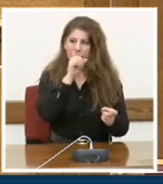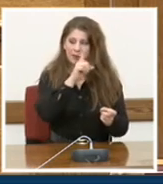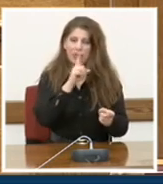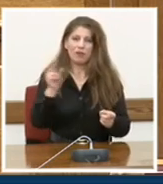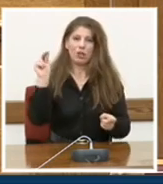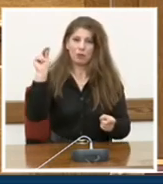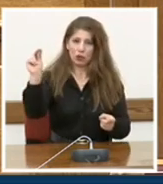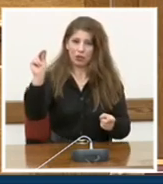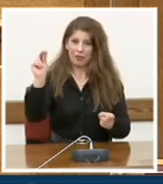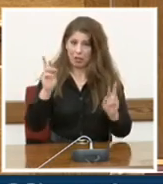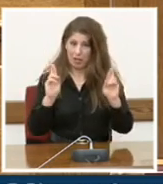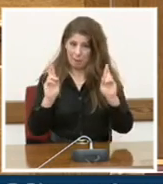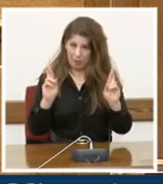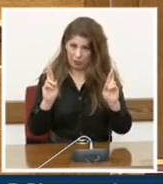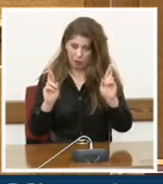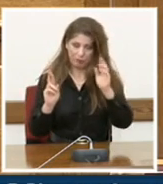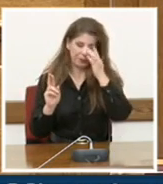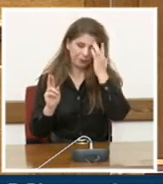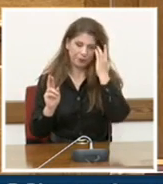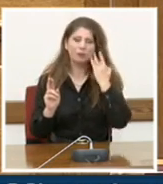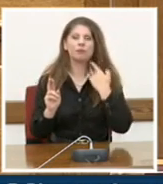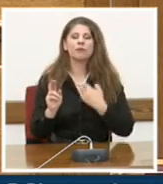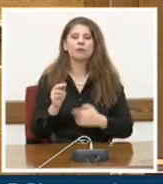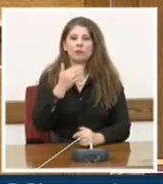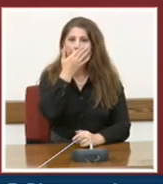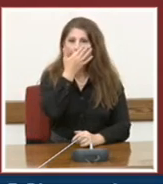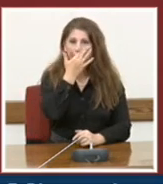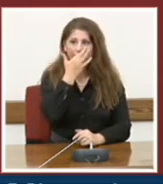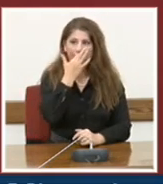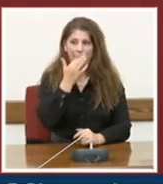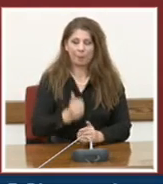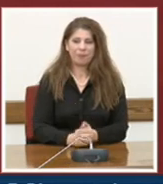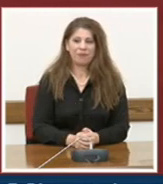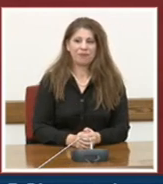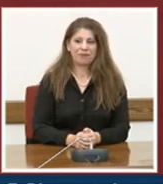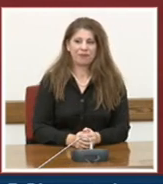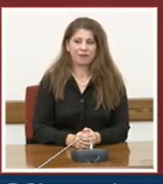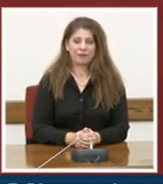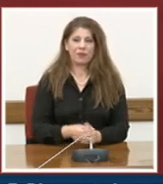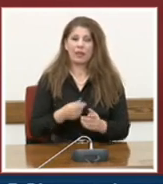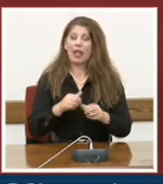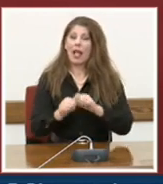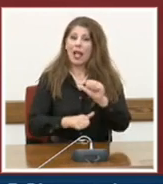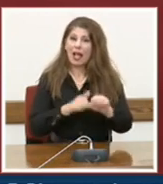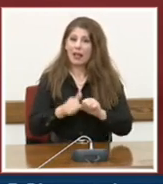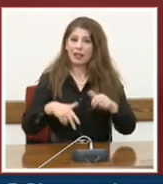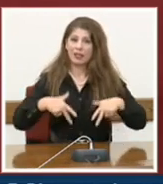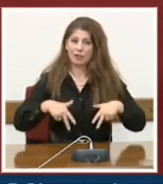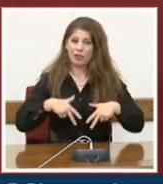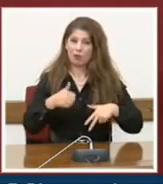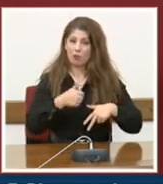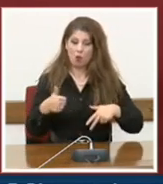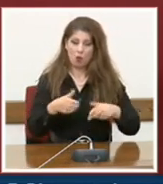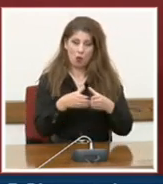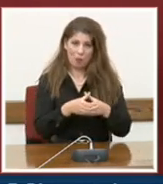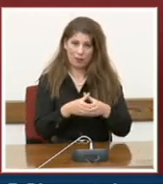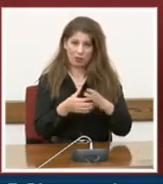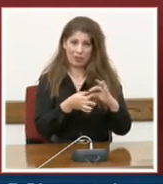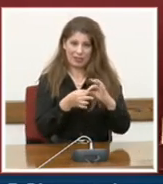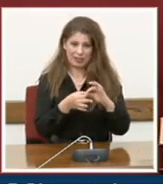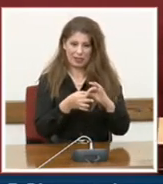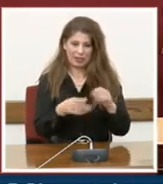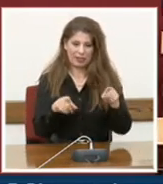και ελπίδων. Ζήσαμε την αναλλαγή κυβερνήσεων μονοκομματικών και συνεργασίας.